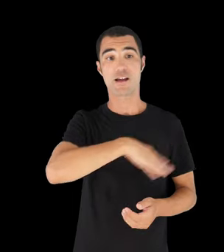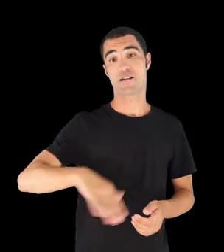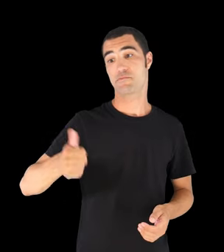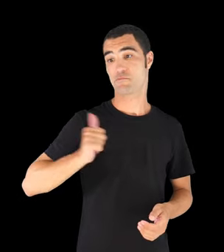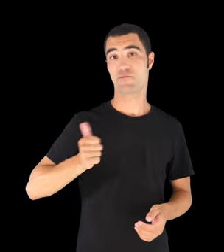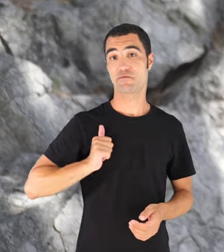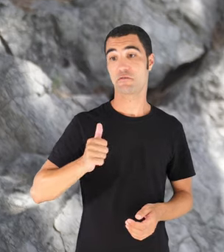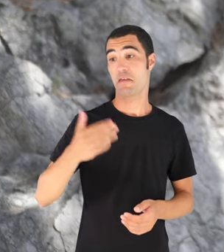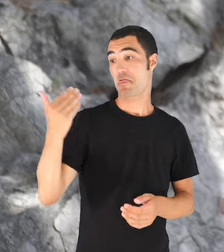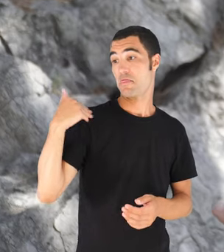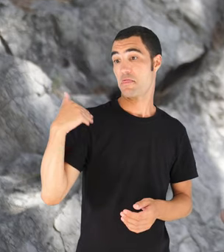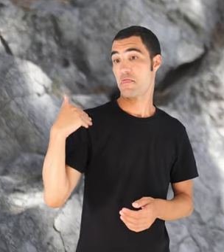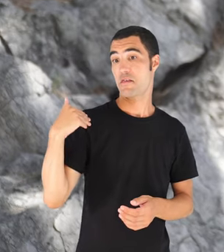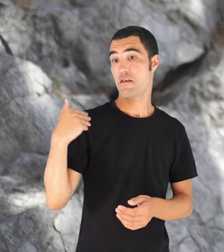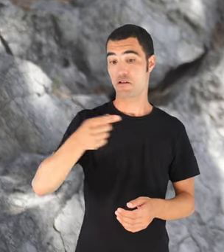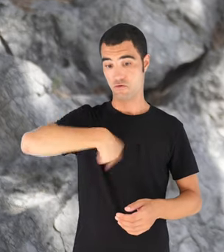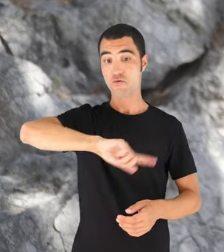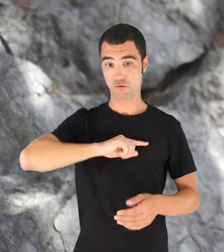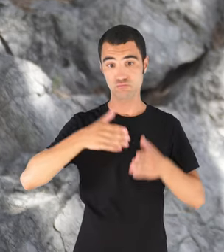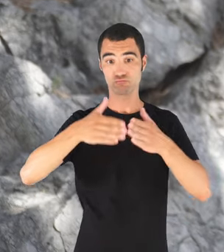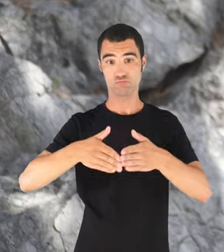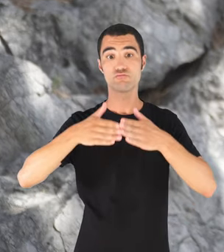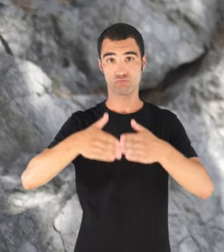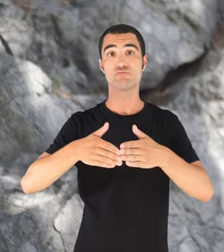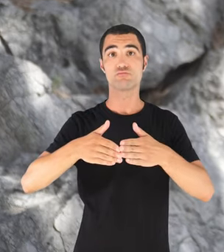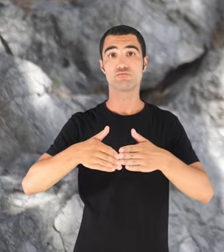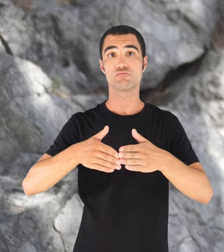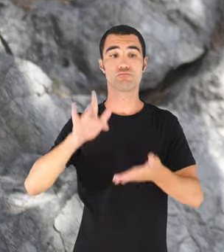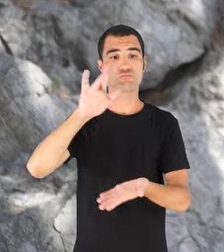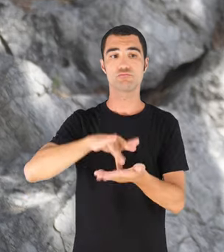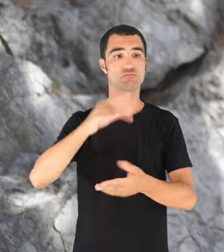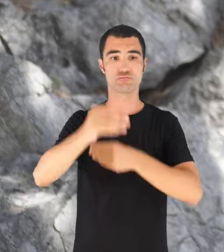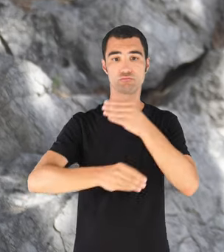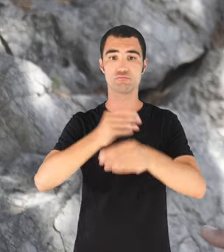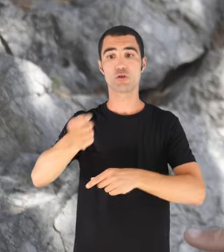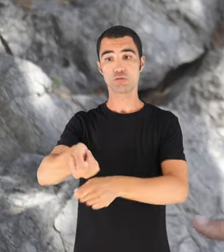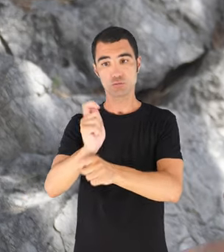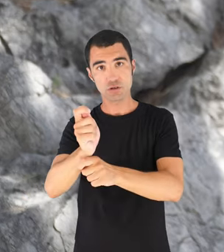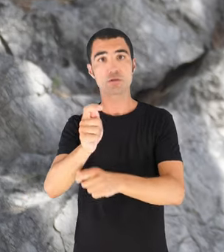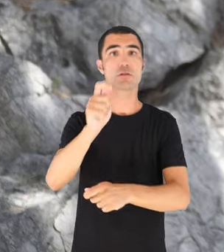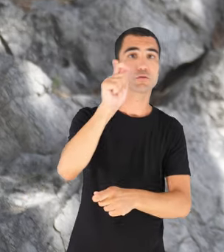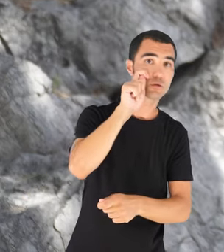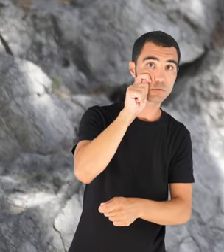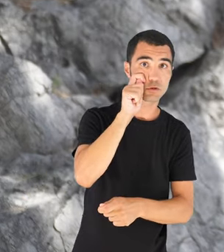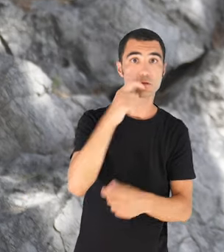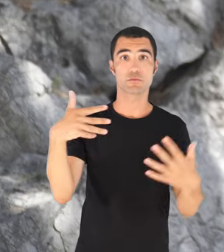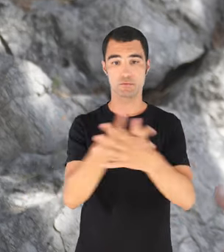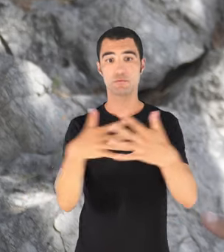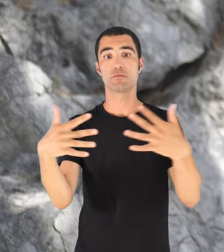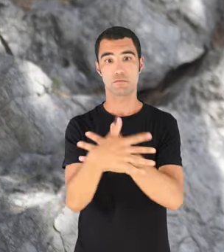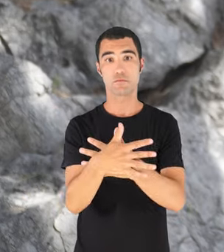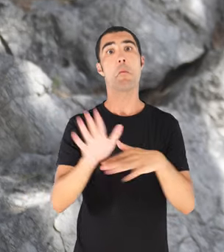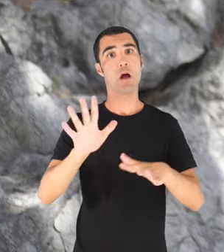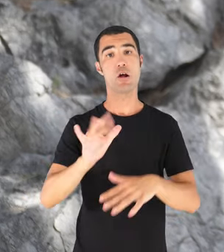Indirectament n'hem tret profit, ara aquests darrers anys, nosaltres, com a barca, perquè hem fet el que